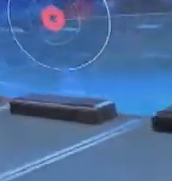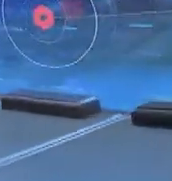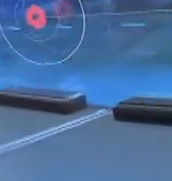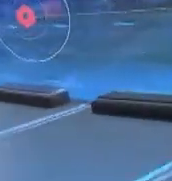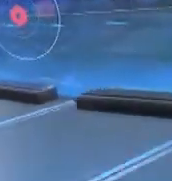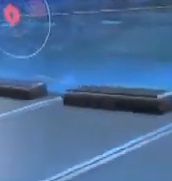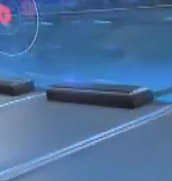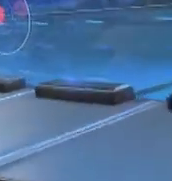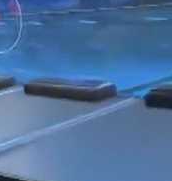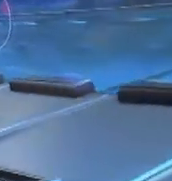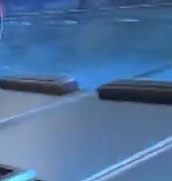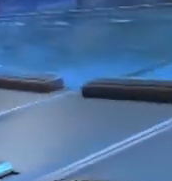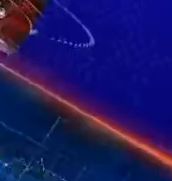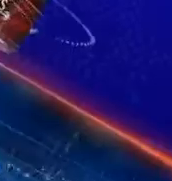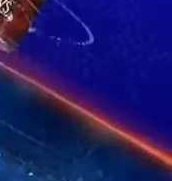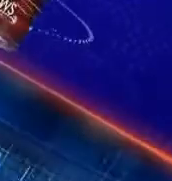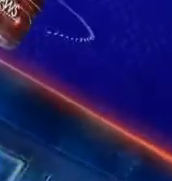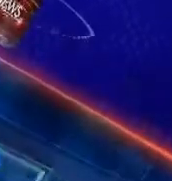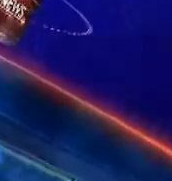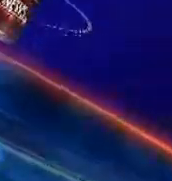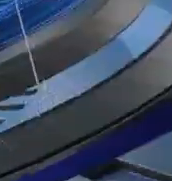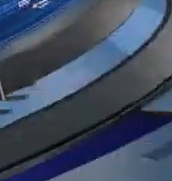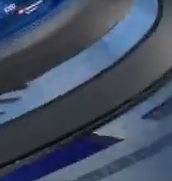МУЗЫКАЛЬНАЯ ЗАСТАВКА